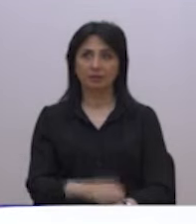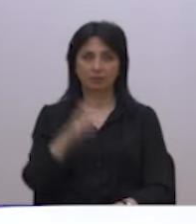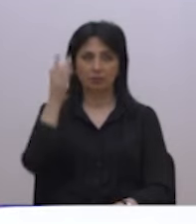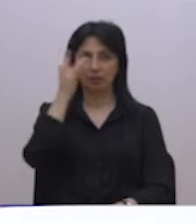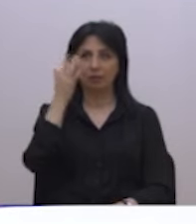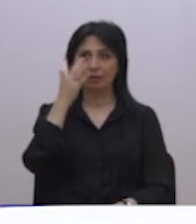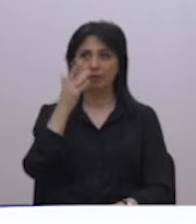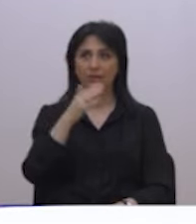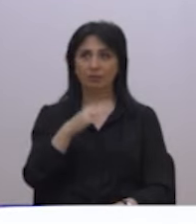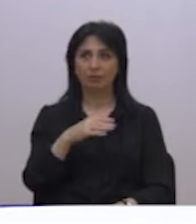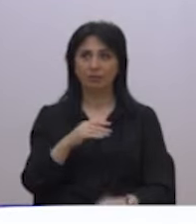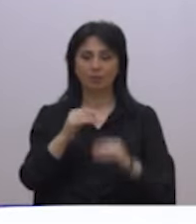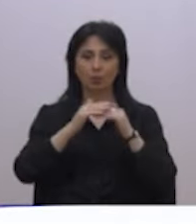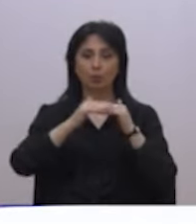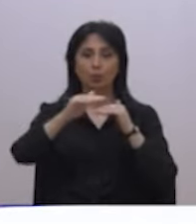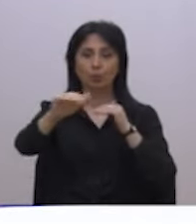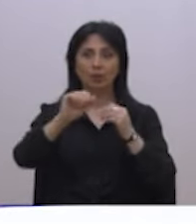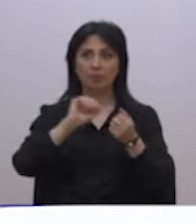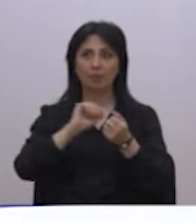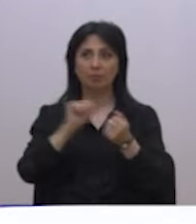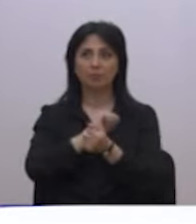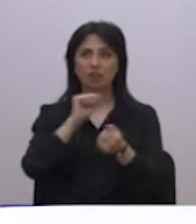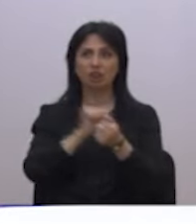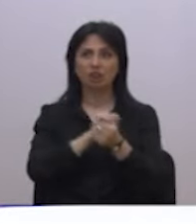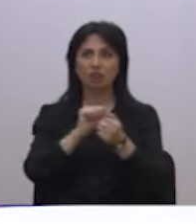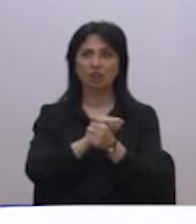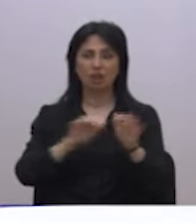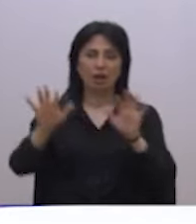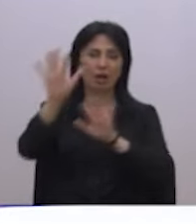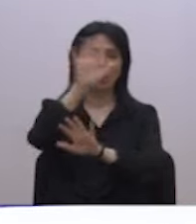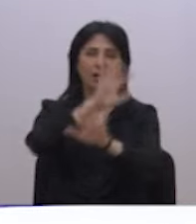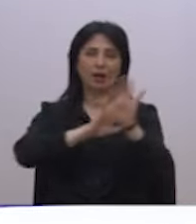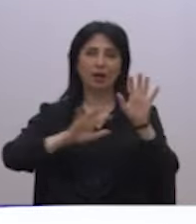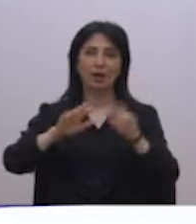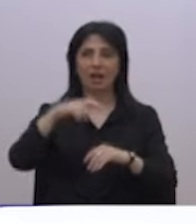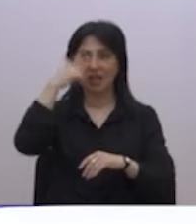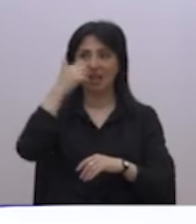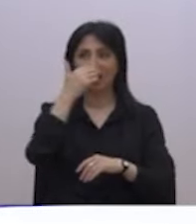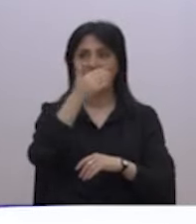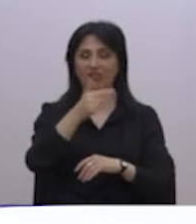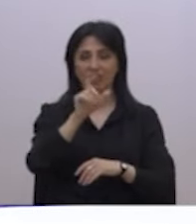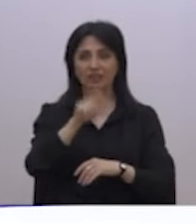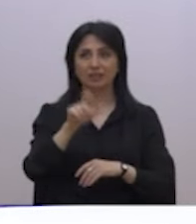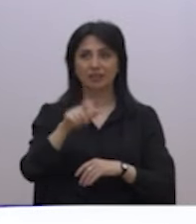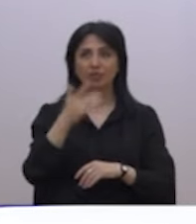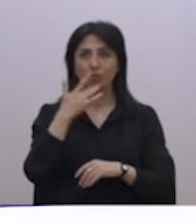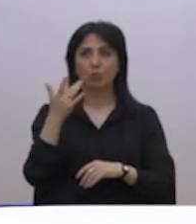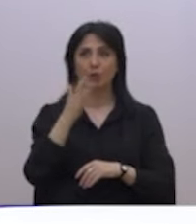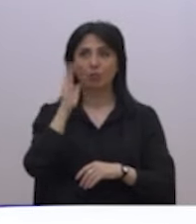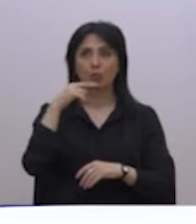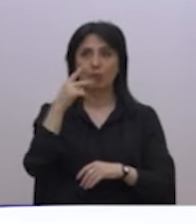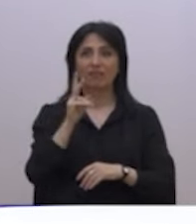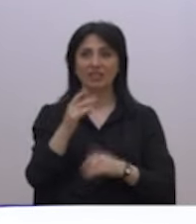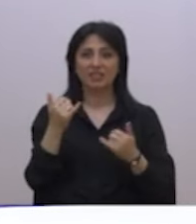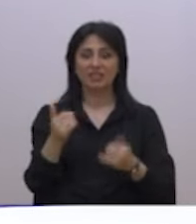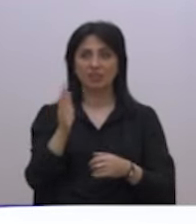წარმოიდგინეთ უდაბნო მშრალი ყამირი მიწა და ბუნდოვანი ჰორიზონტი, სწორედ ეს არის ივანიშვილის და ამ ადამიანების პოლიტიკური მომავალი, ვინც